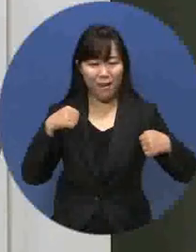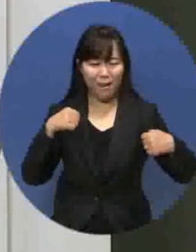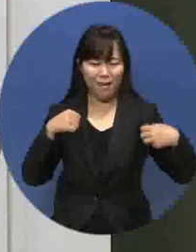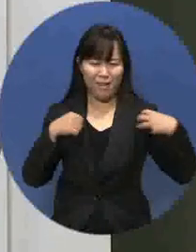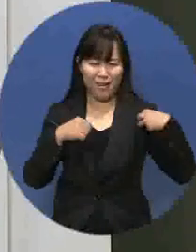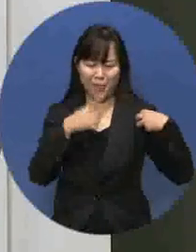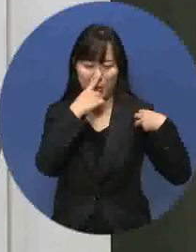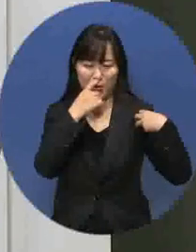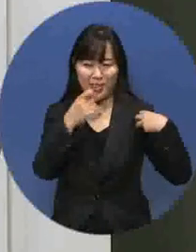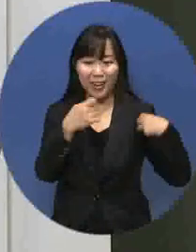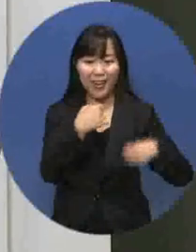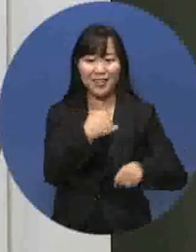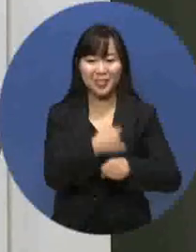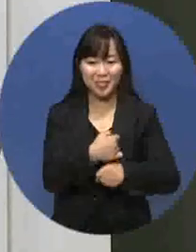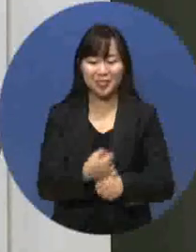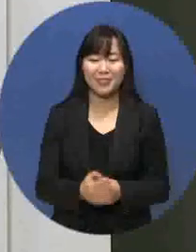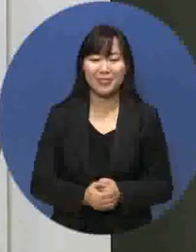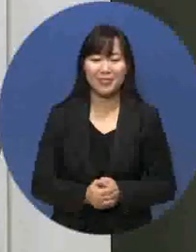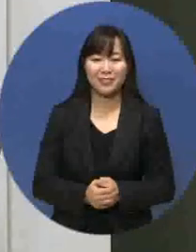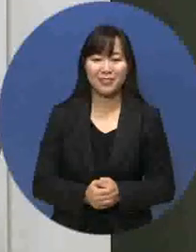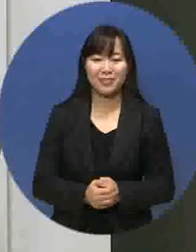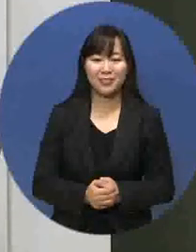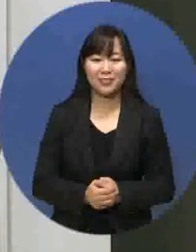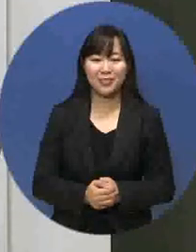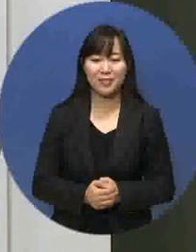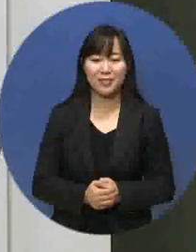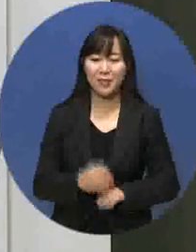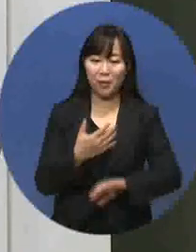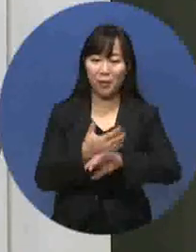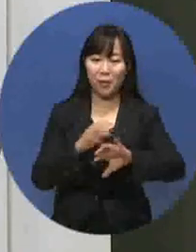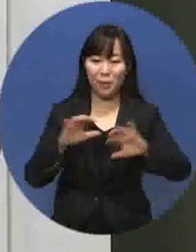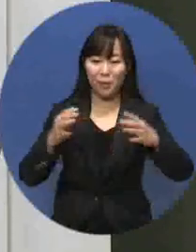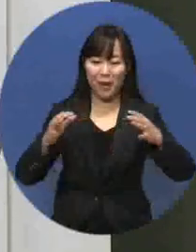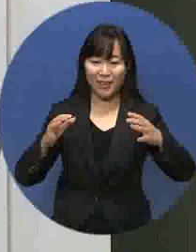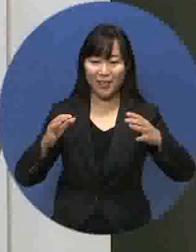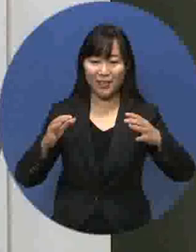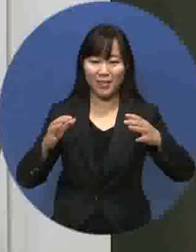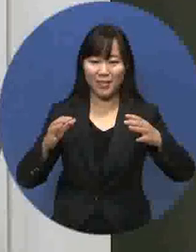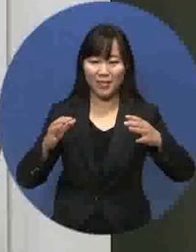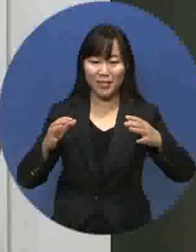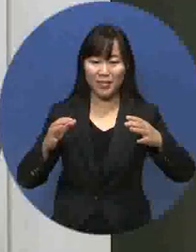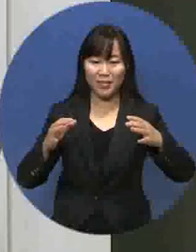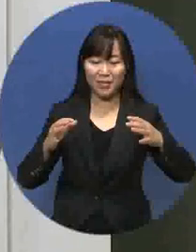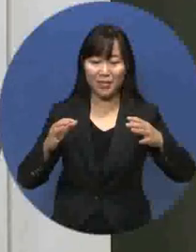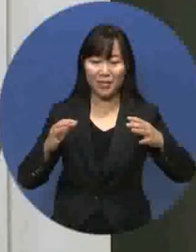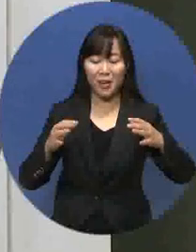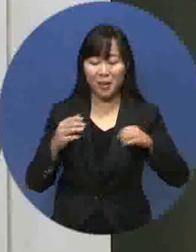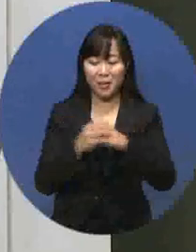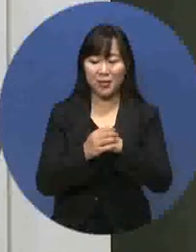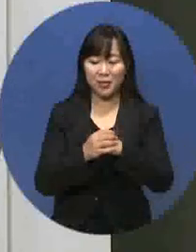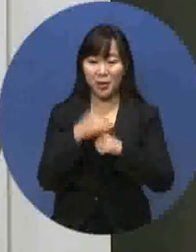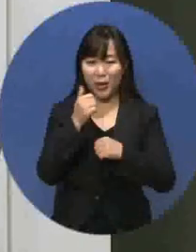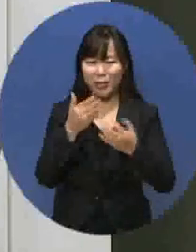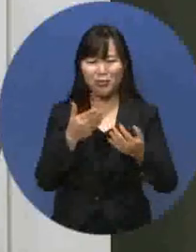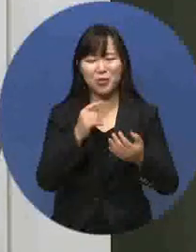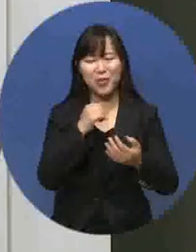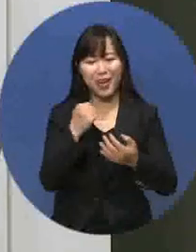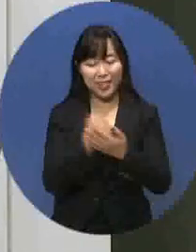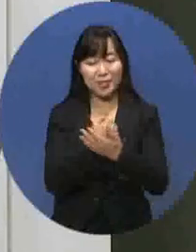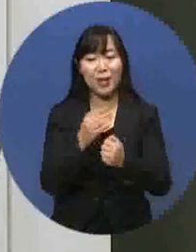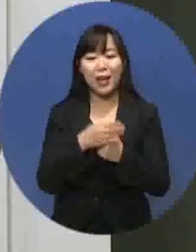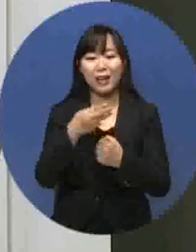멋있게 소화시켜서 외국 배우를 좀 소개해서 안 됐지만 리차드 기어